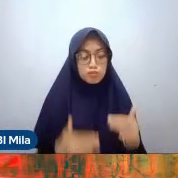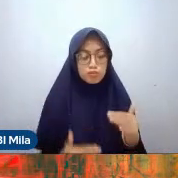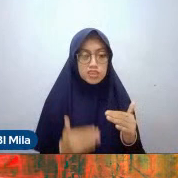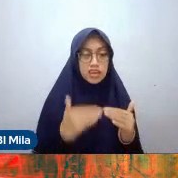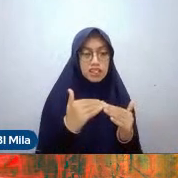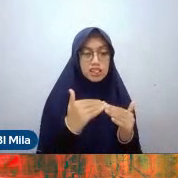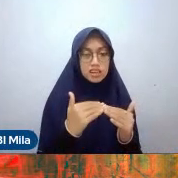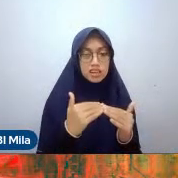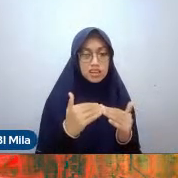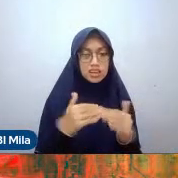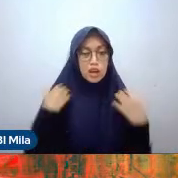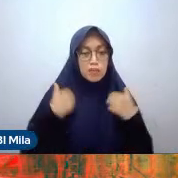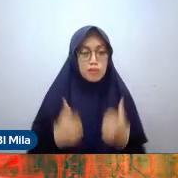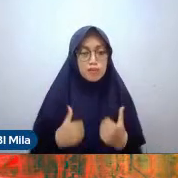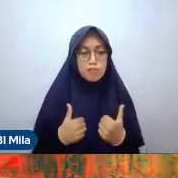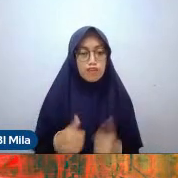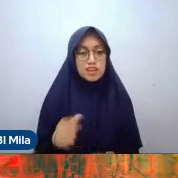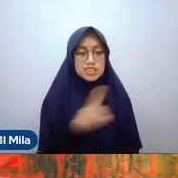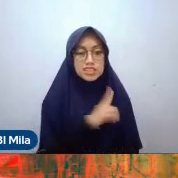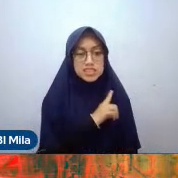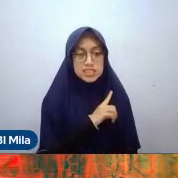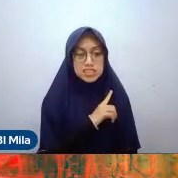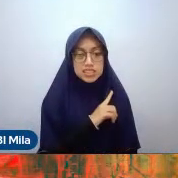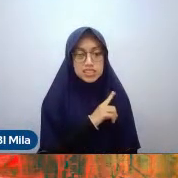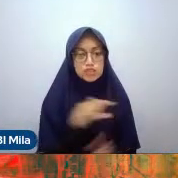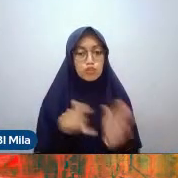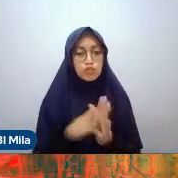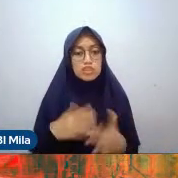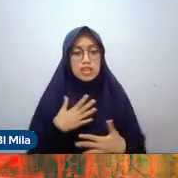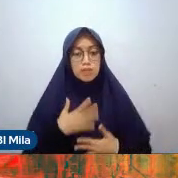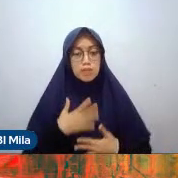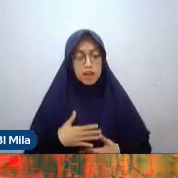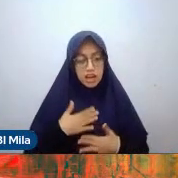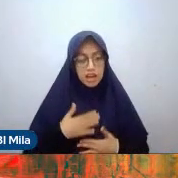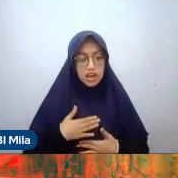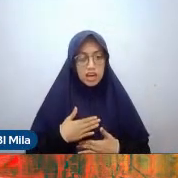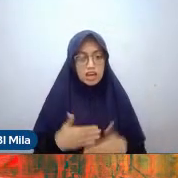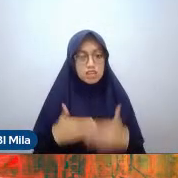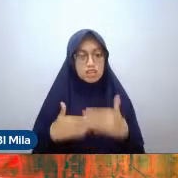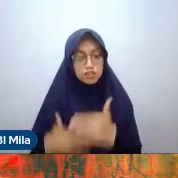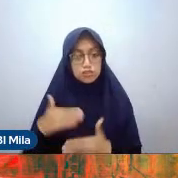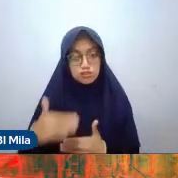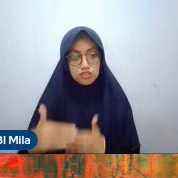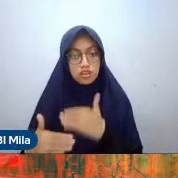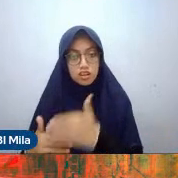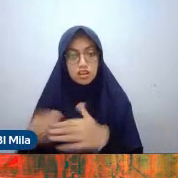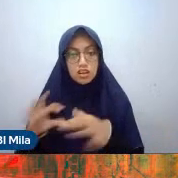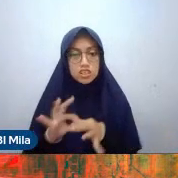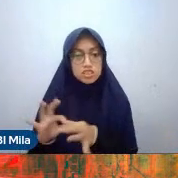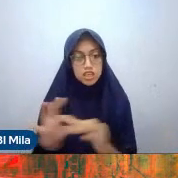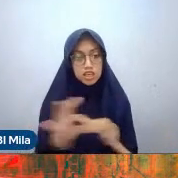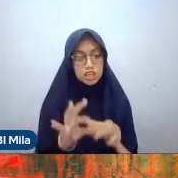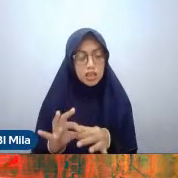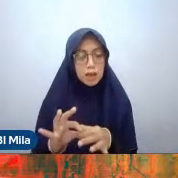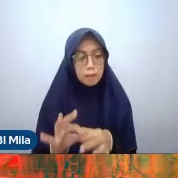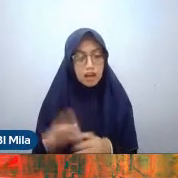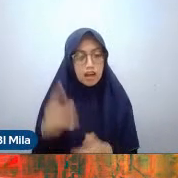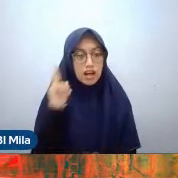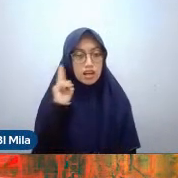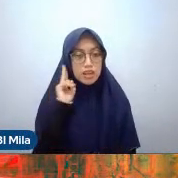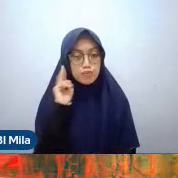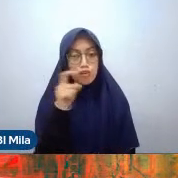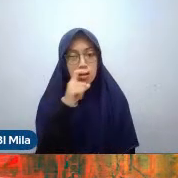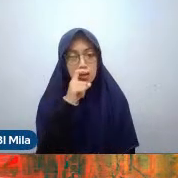Nah, jadi kita perlu ada kesabaran, konsistensi, dan kerjasama antara ayah dan bunda gitu ya, untuk membantu